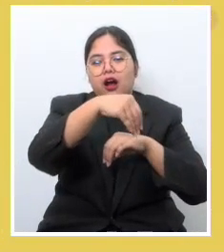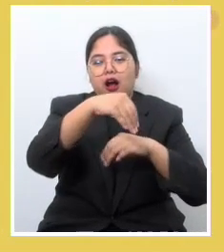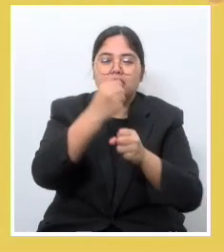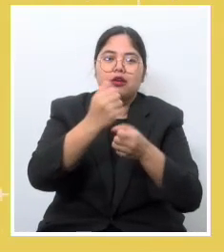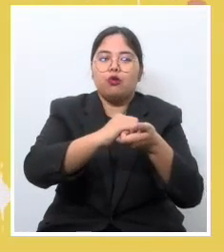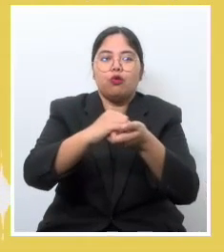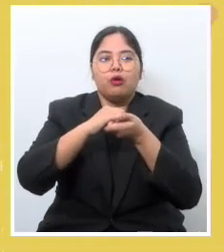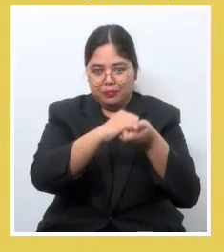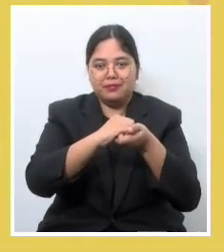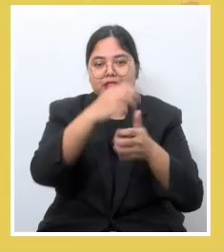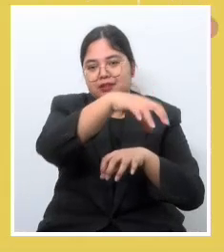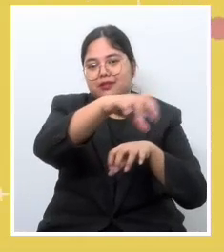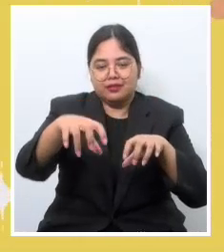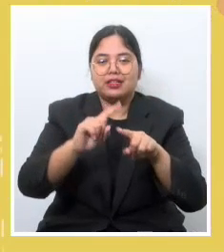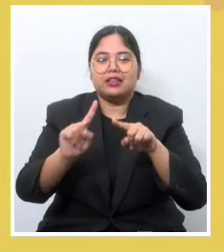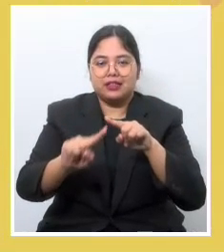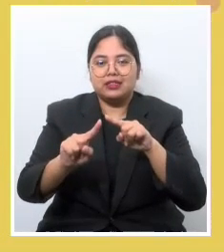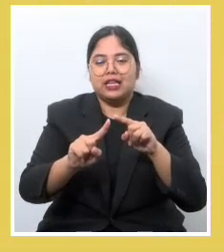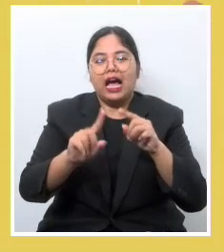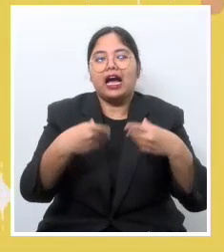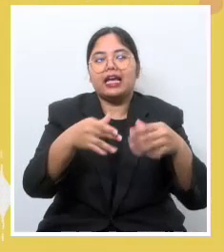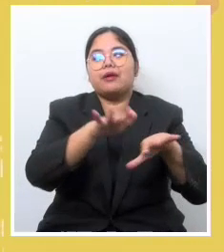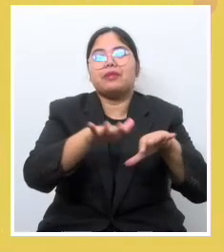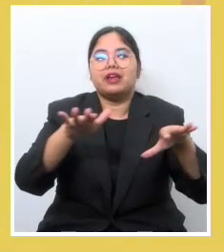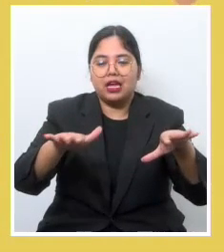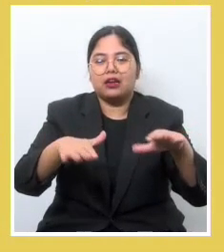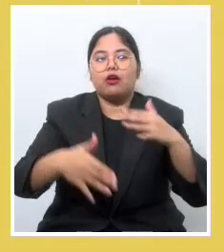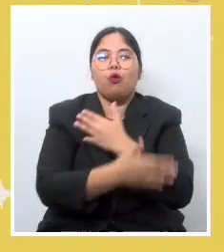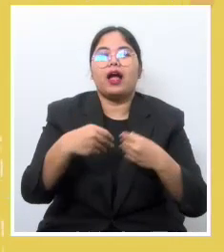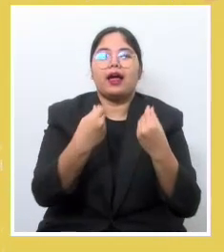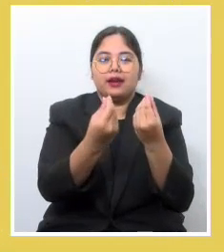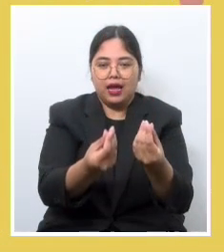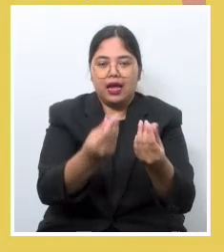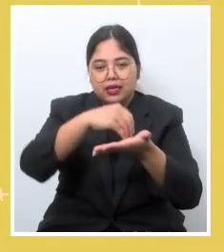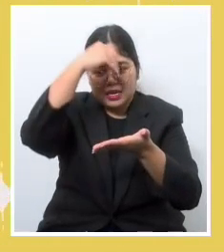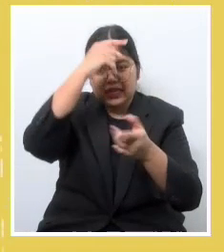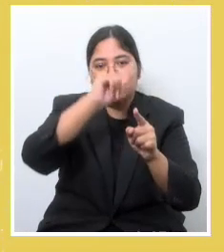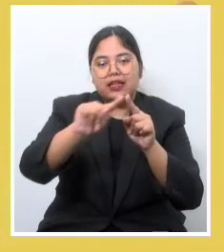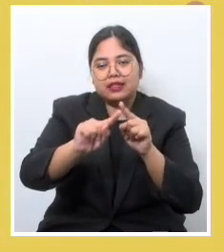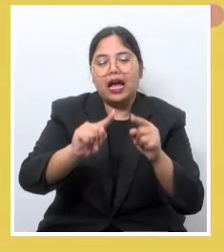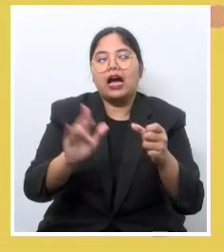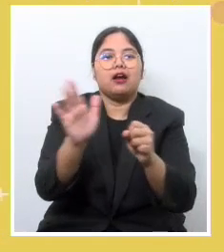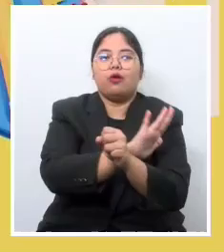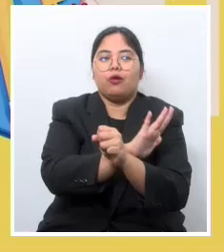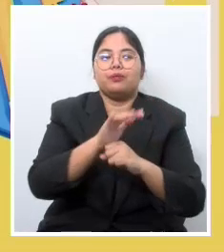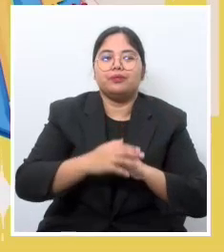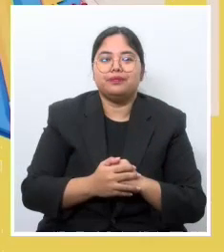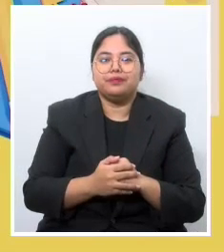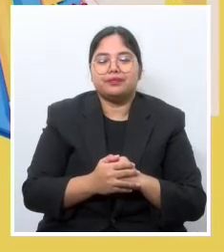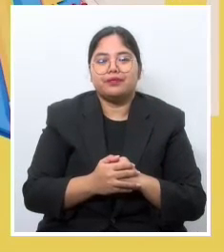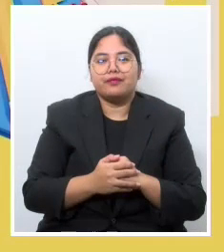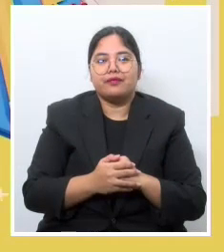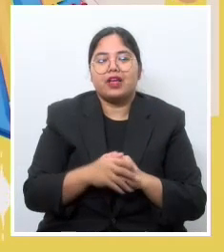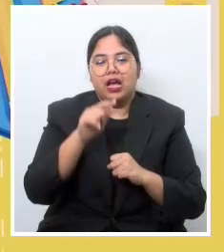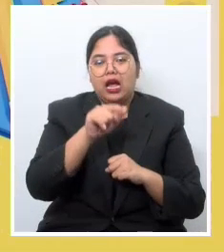สร้างการศึกษาที่ยืดหยุ่นตอบโจทย์ชีวิตเด็กทุกกลุ่มรวมถึงร่วมกระจายโอกาสและทรัพยากรทางการศึกษาให้ทั่วถึงม